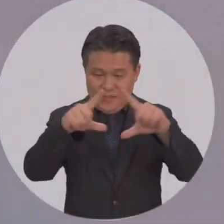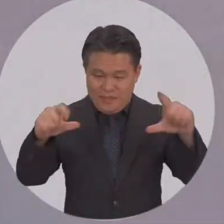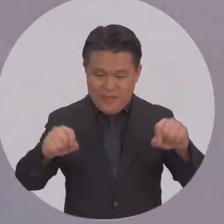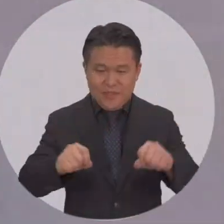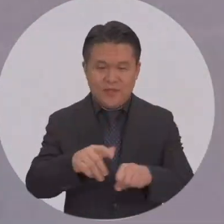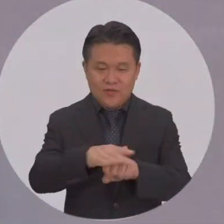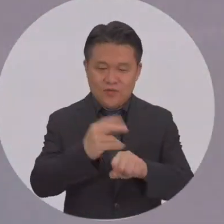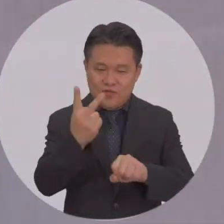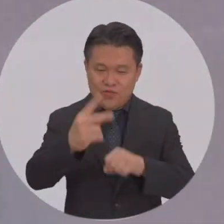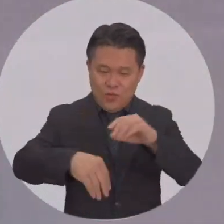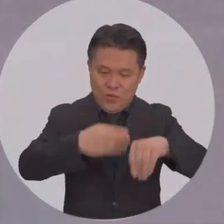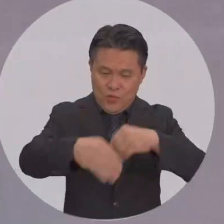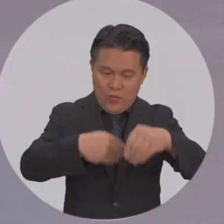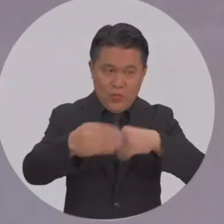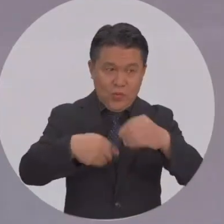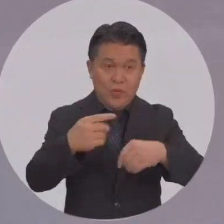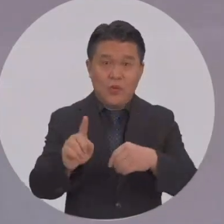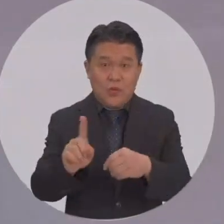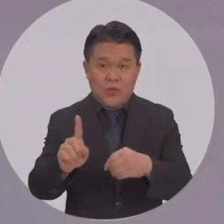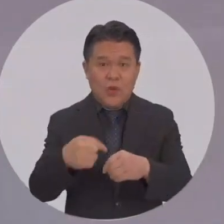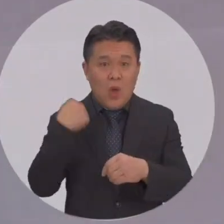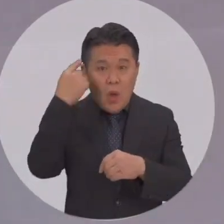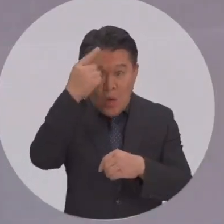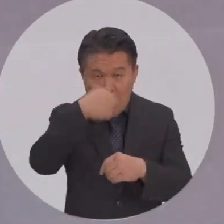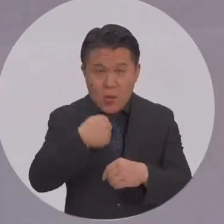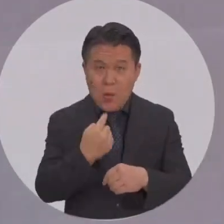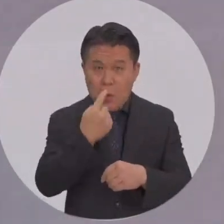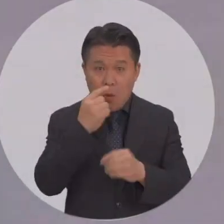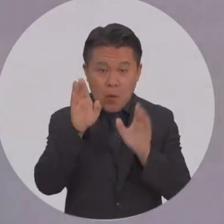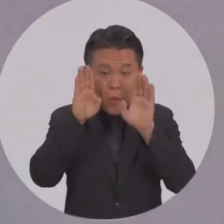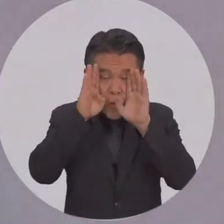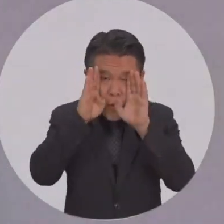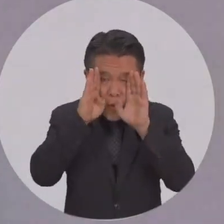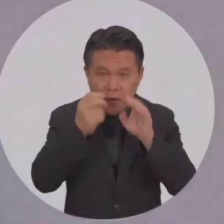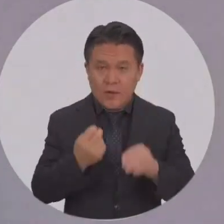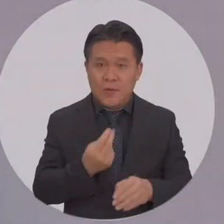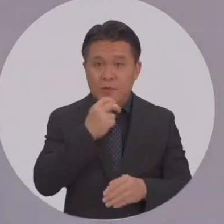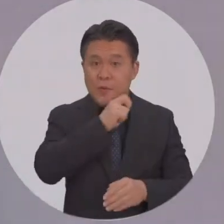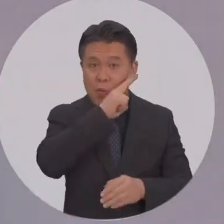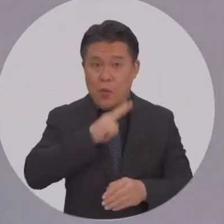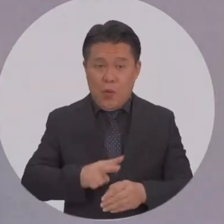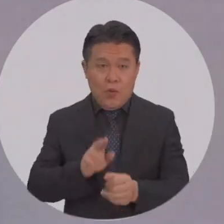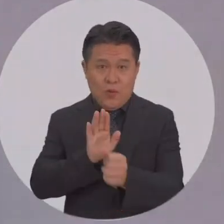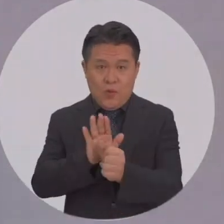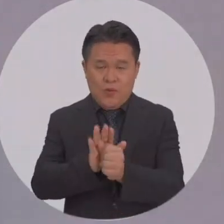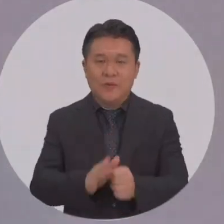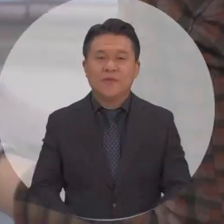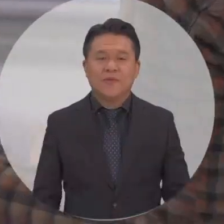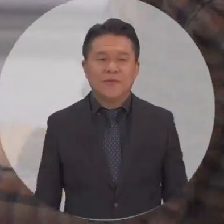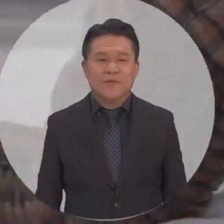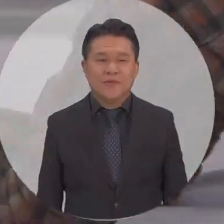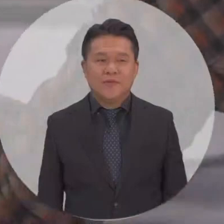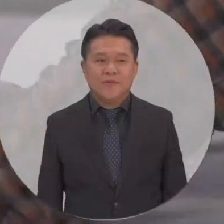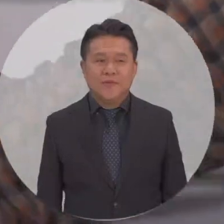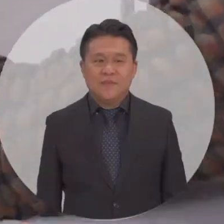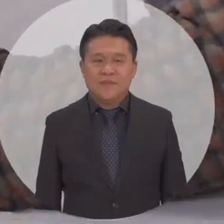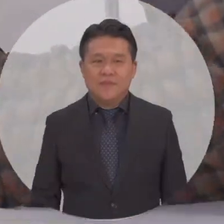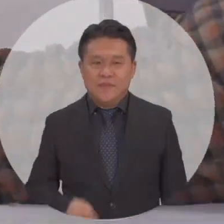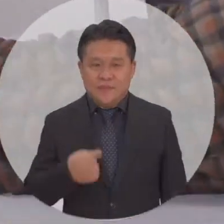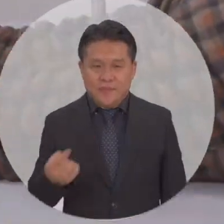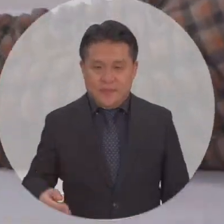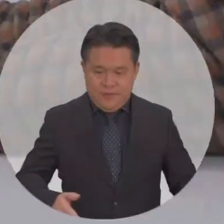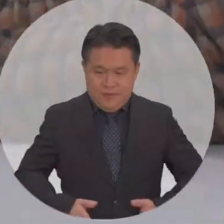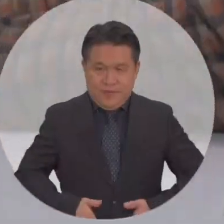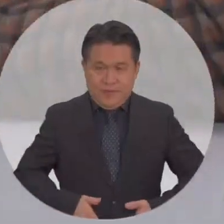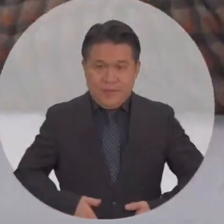또는 수건 2개를 동그랗게 말아서 얼굴이나 코가 들어가 숨쉬기 편하도록 구멍을 만들어줍니다.